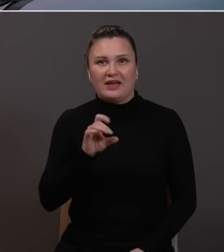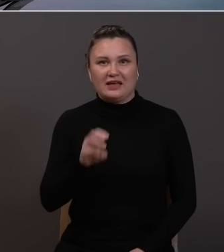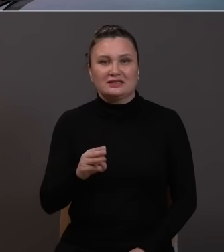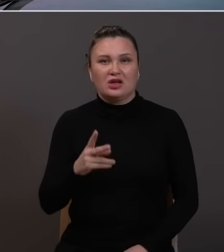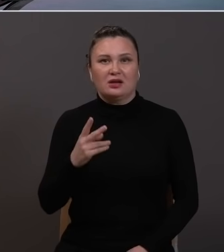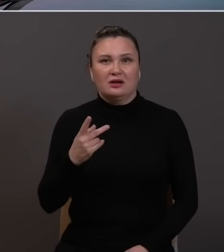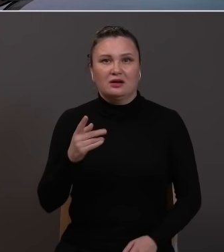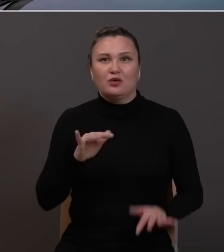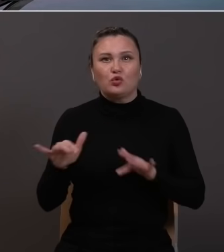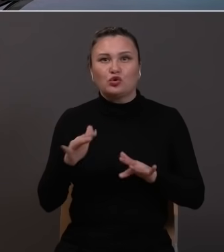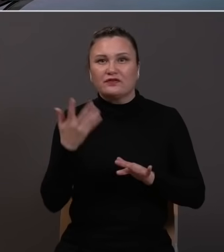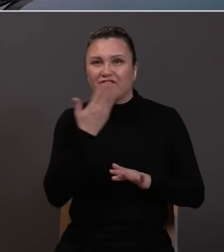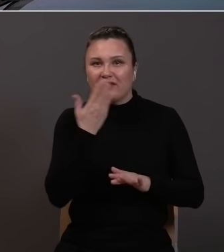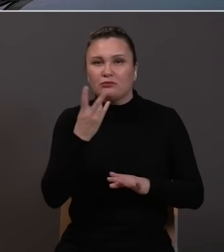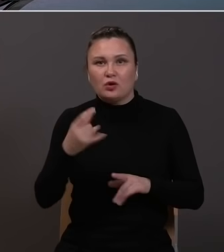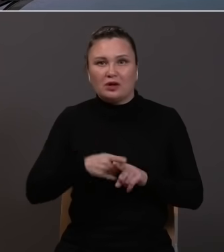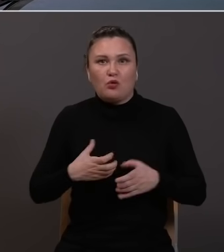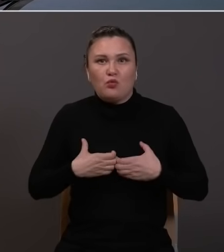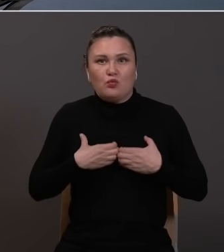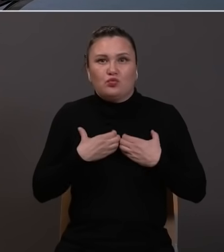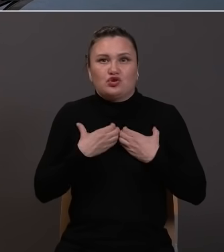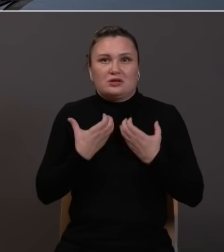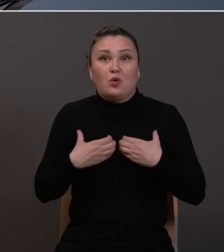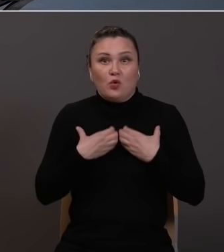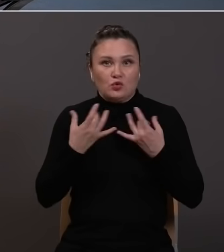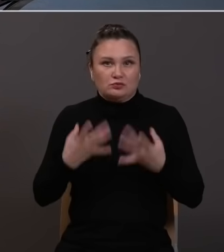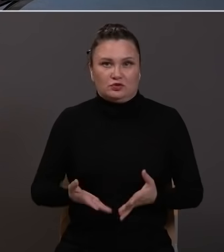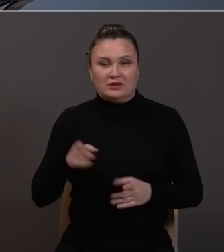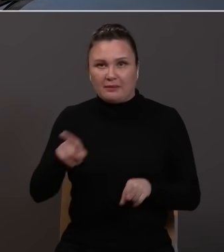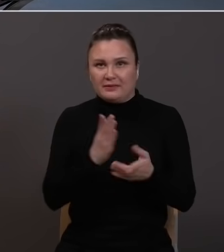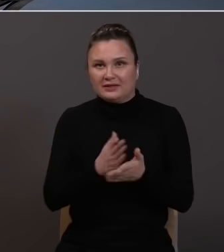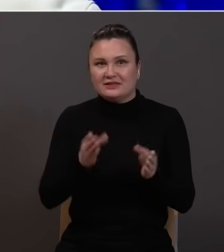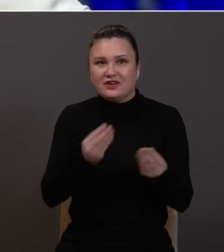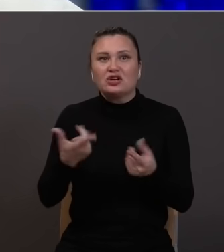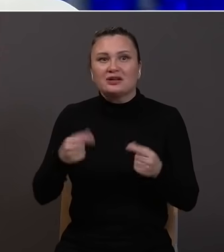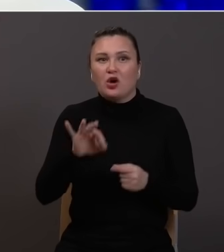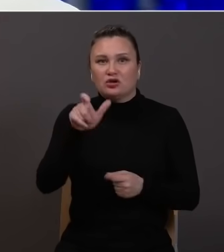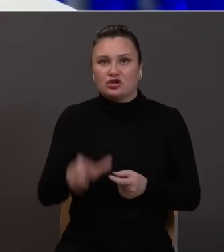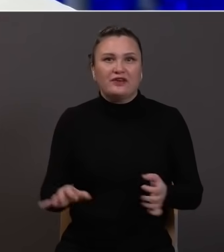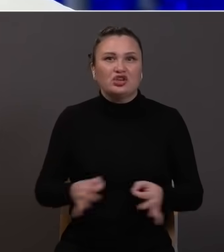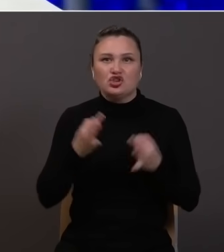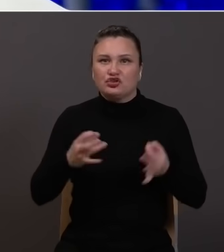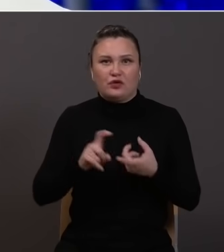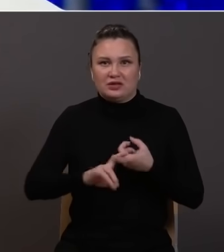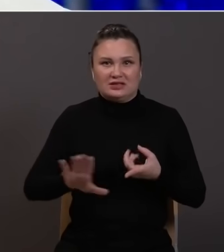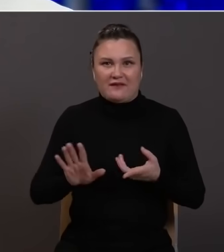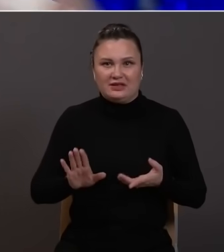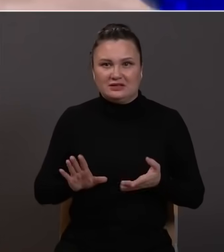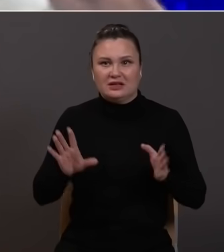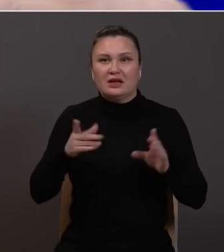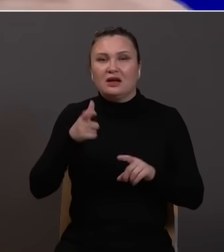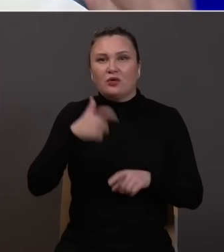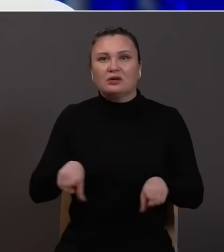фильм, но это такая страсть вообще. Да, это определенно. Это ужас. Там есть вещи, где от тебя ничего не зависит. Абсолютно. То есть ты просто вот